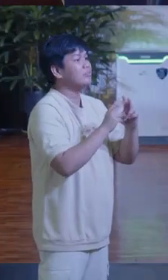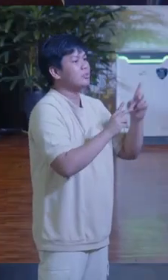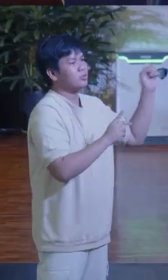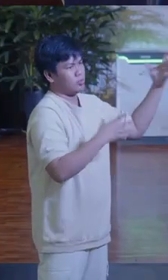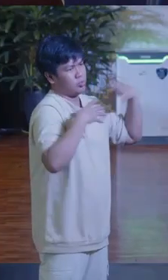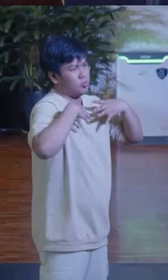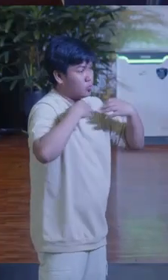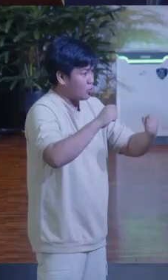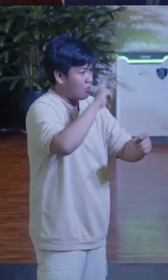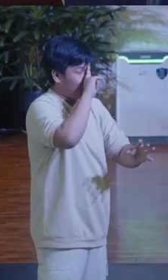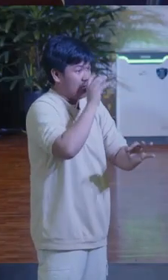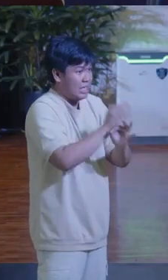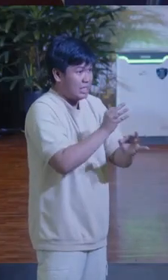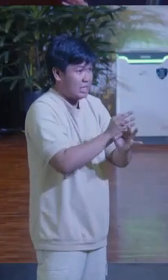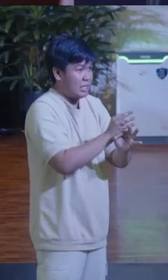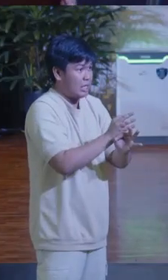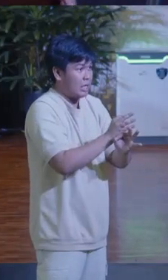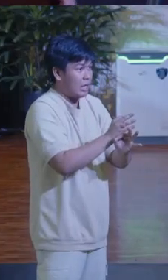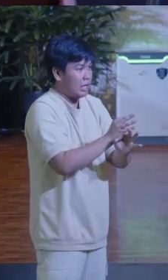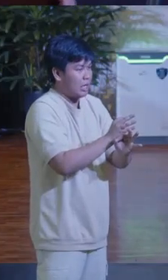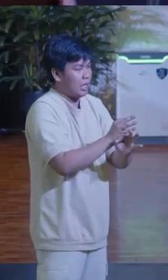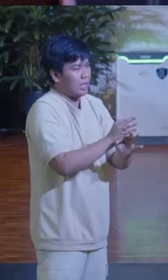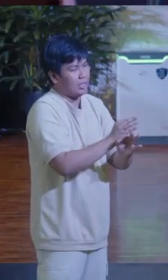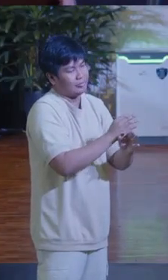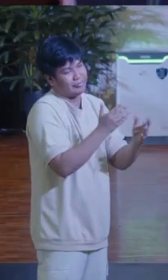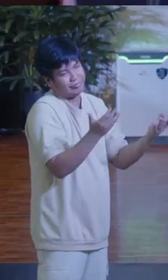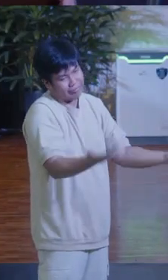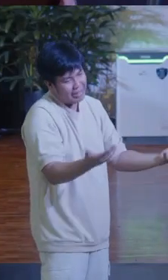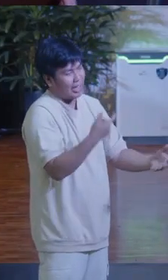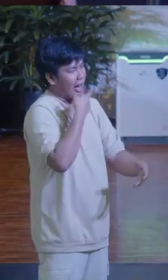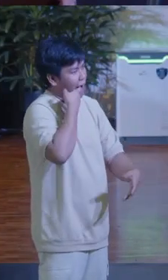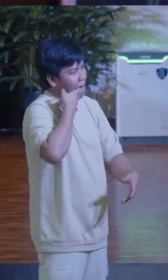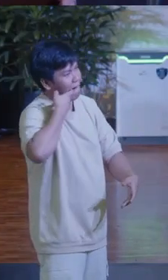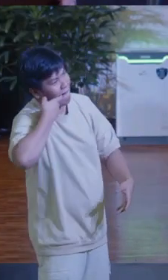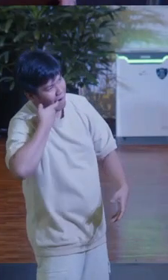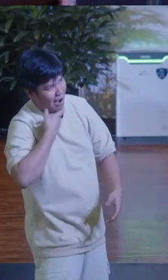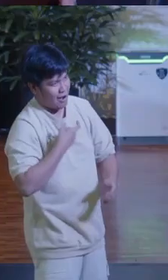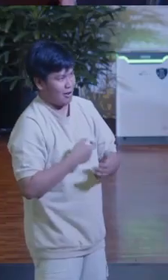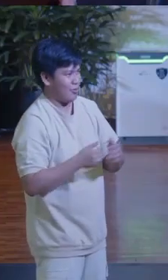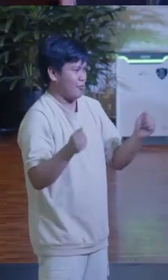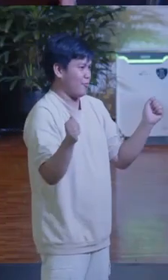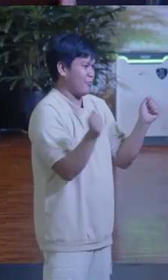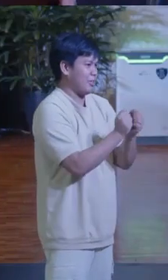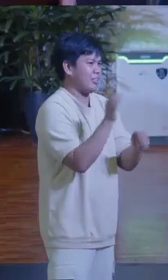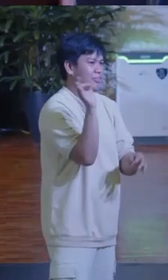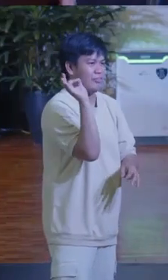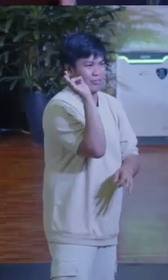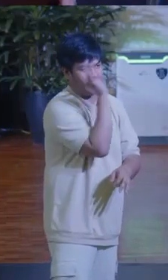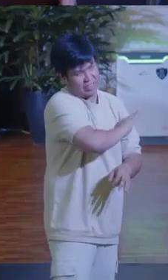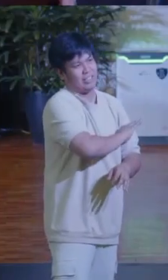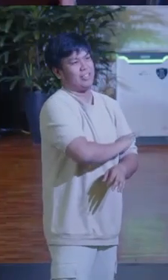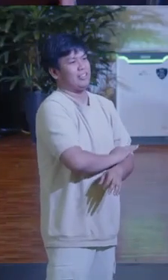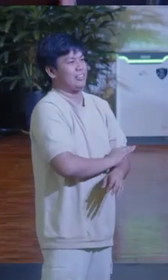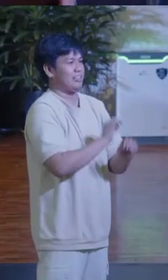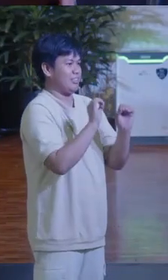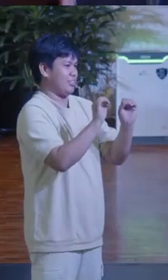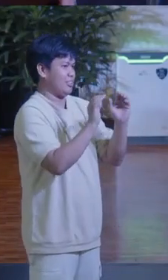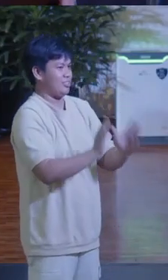Barnabas, sabi dito, was led astray by their hypocrisy.